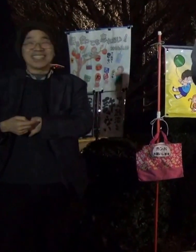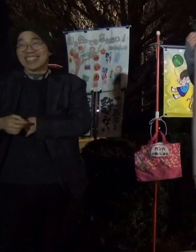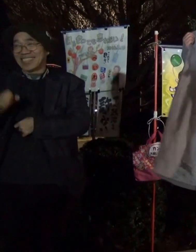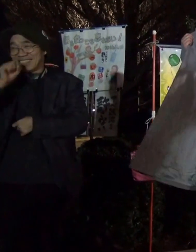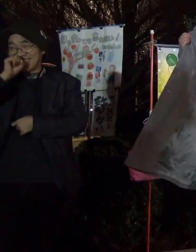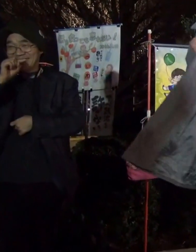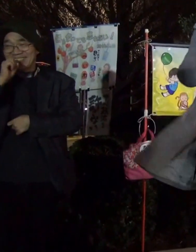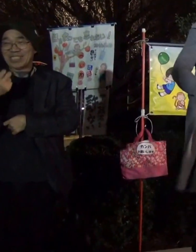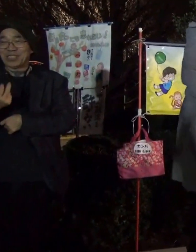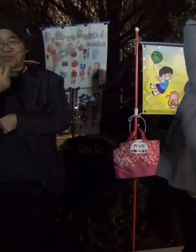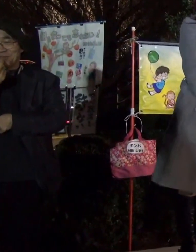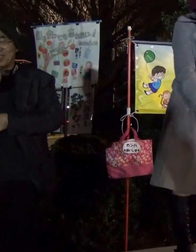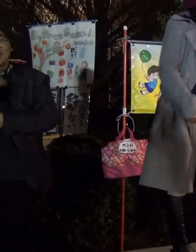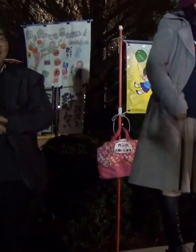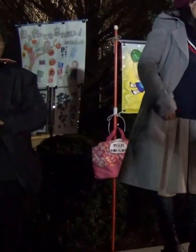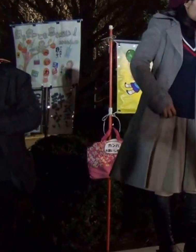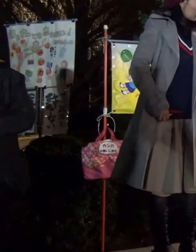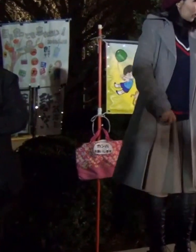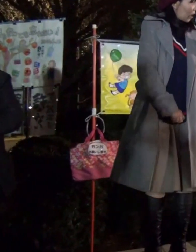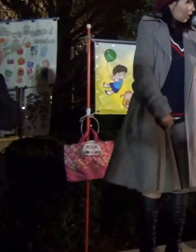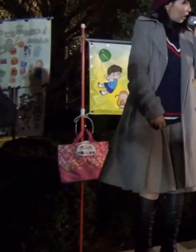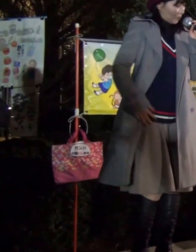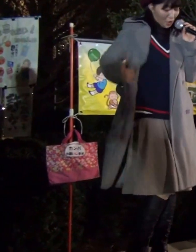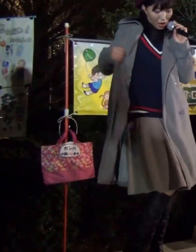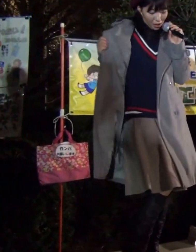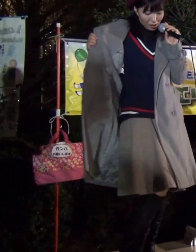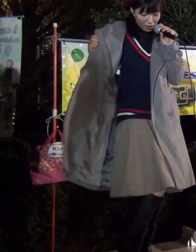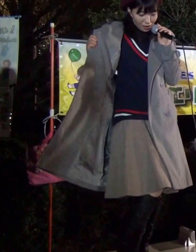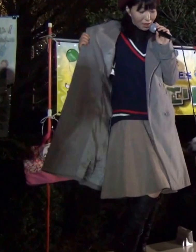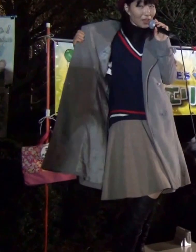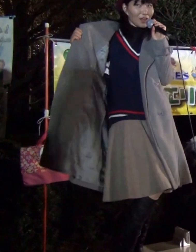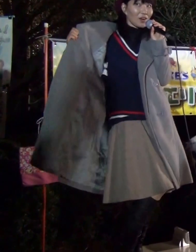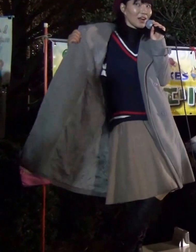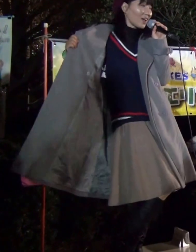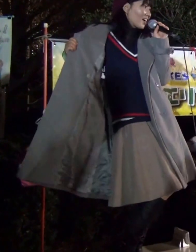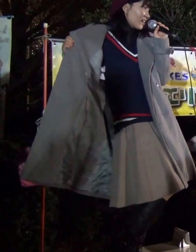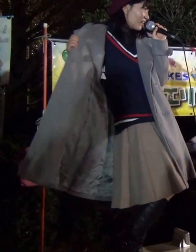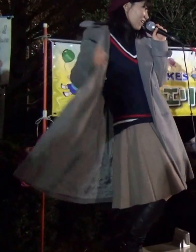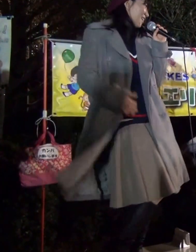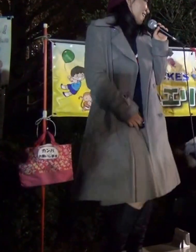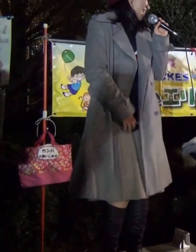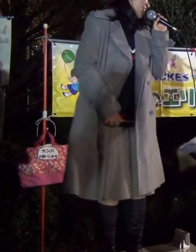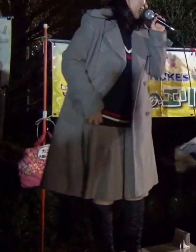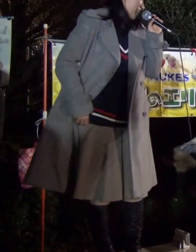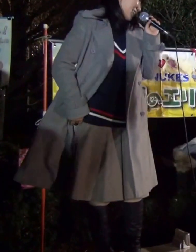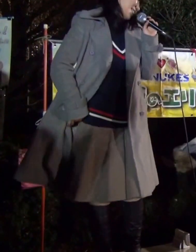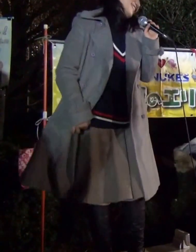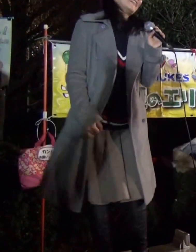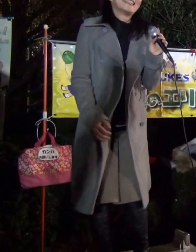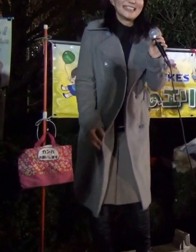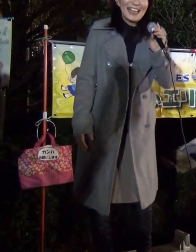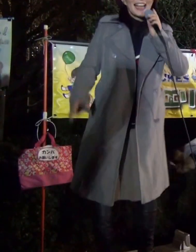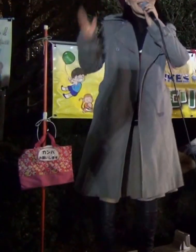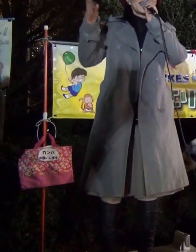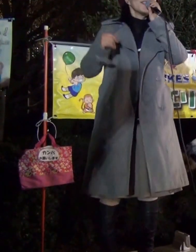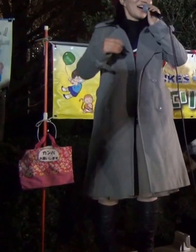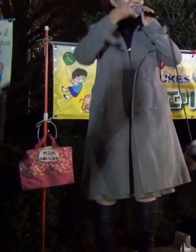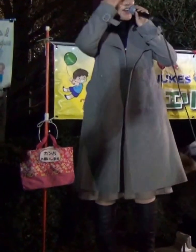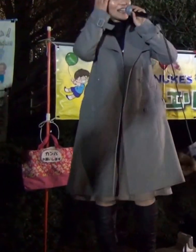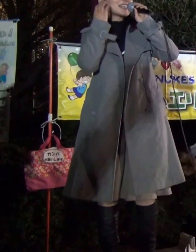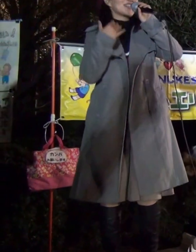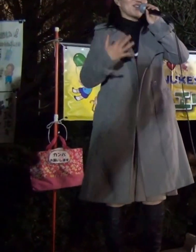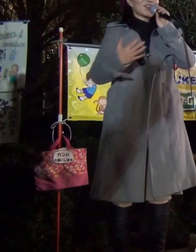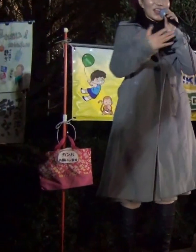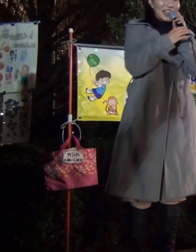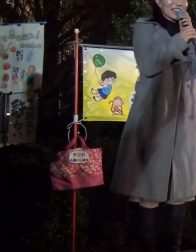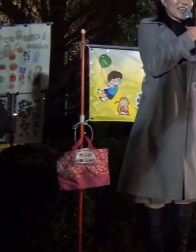日ちょっとほらぽくない、ほら なんかもういいって ほら なんかもういいってば 実はも